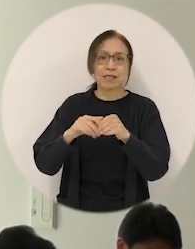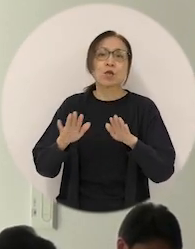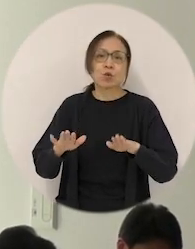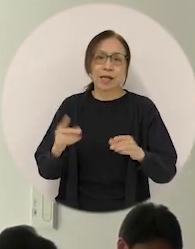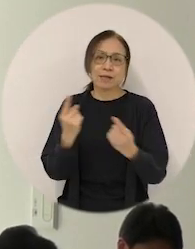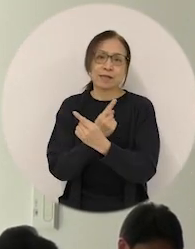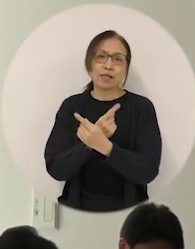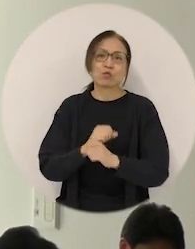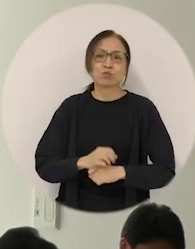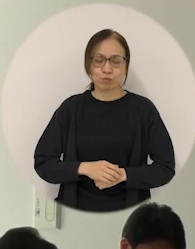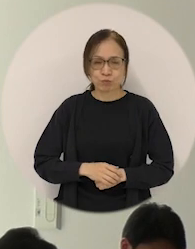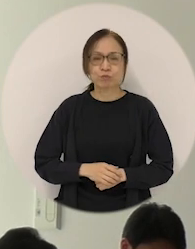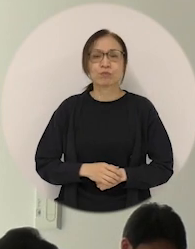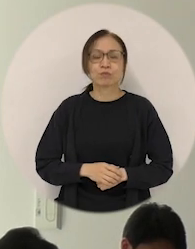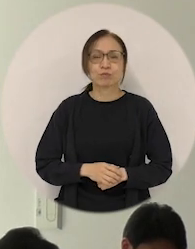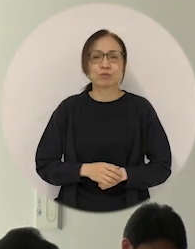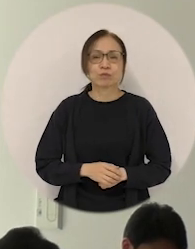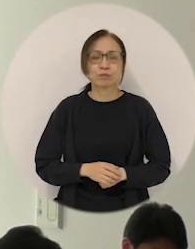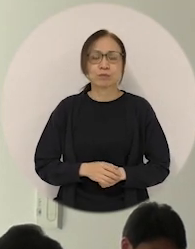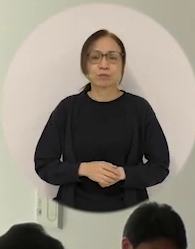ものであります。